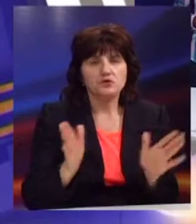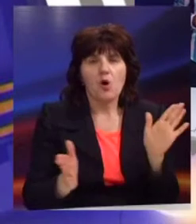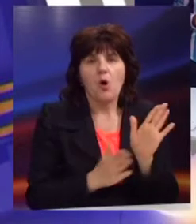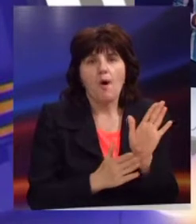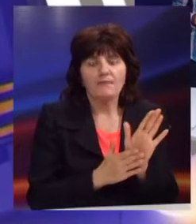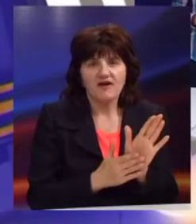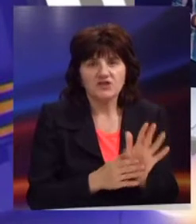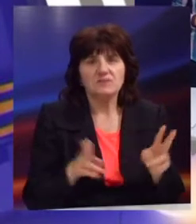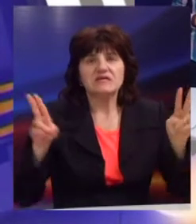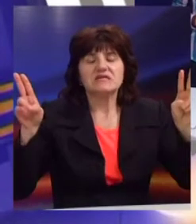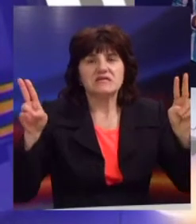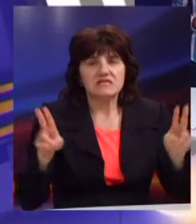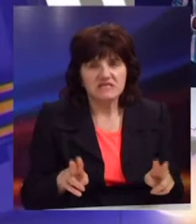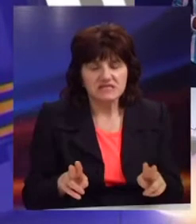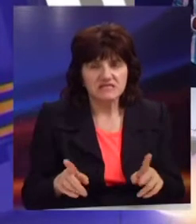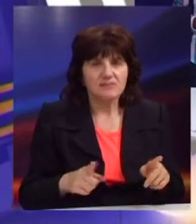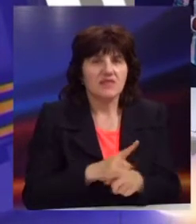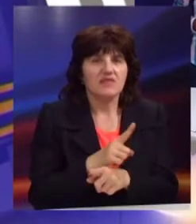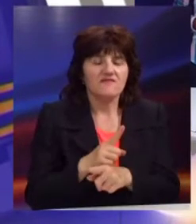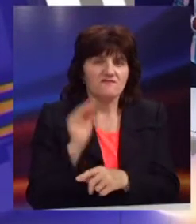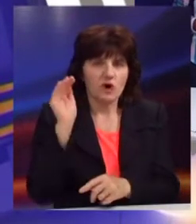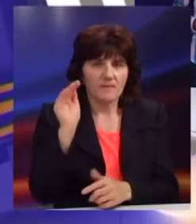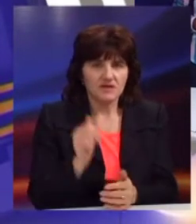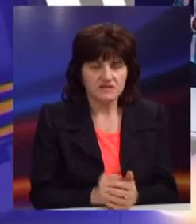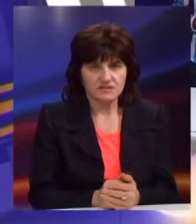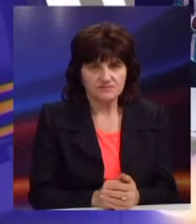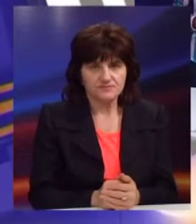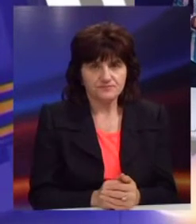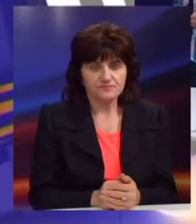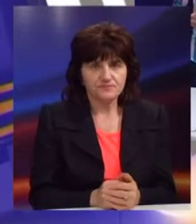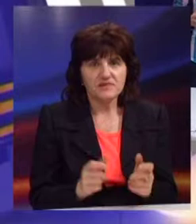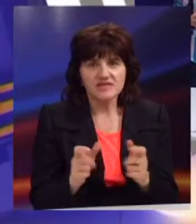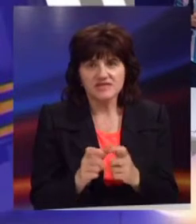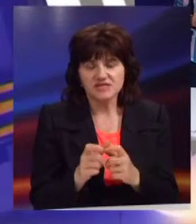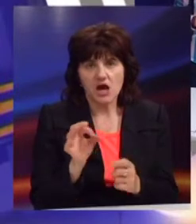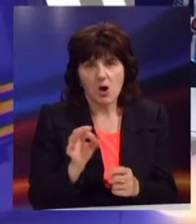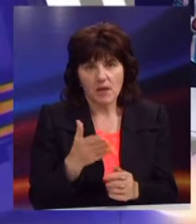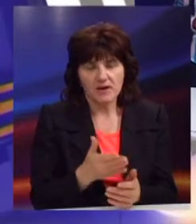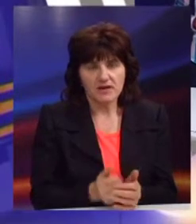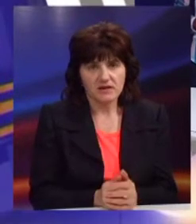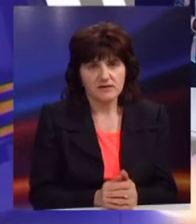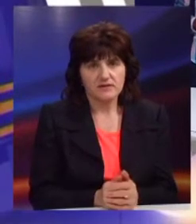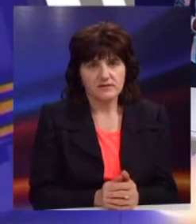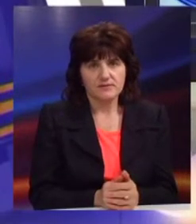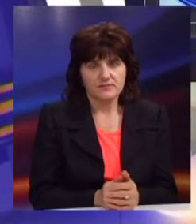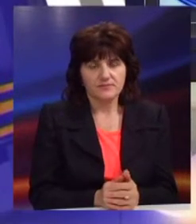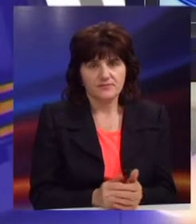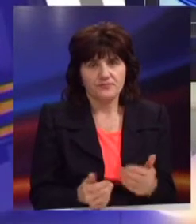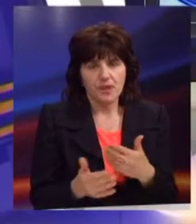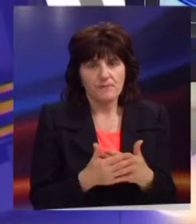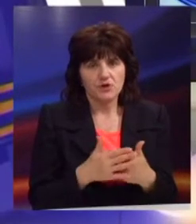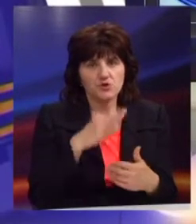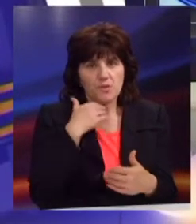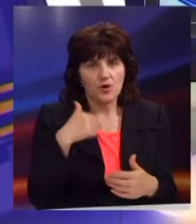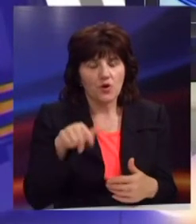da opravdamo takođe istinitim i pravovremenim informacijama. Za Infoblok Jueko televizije, Srđan Olman.